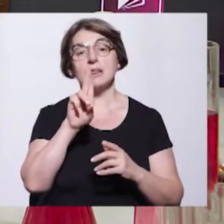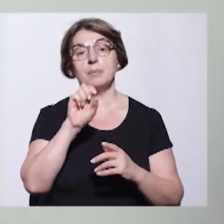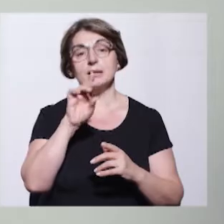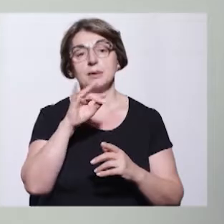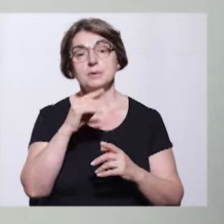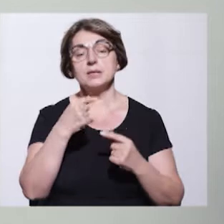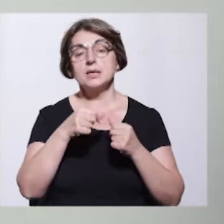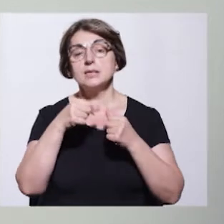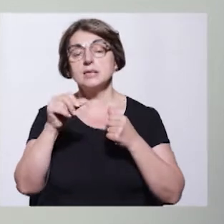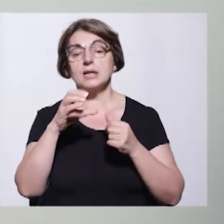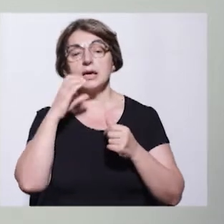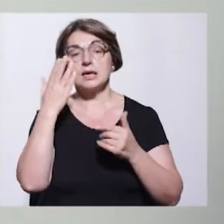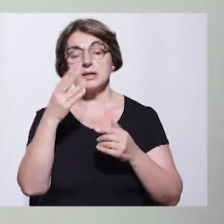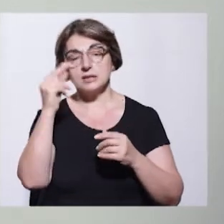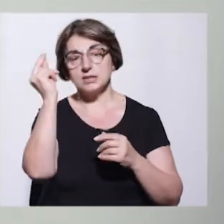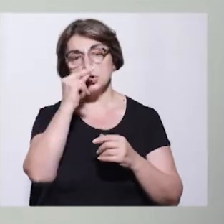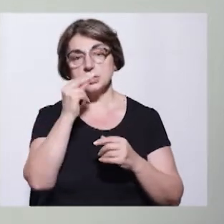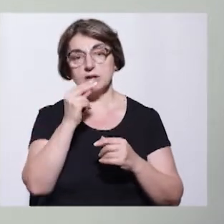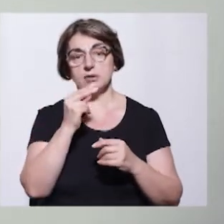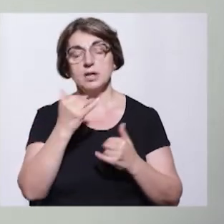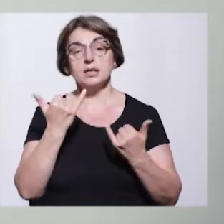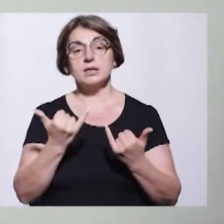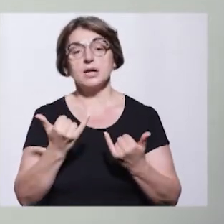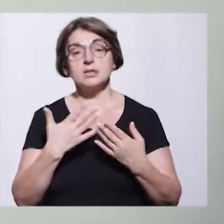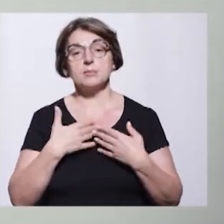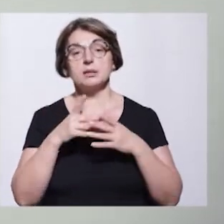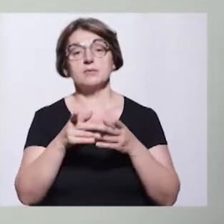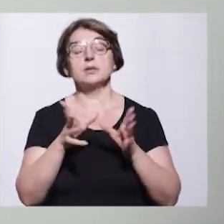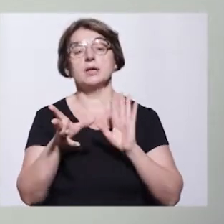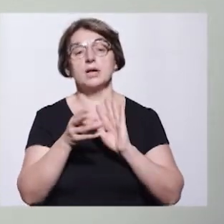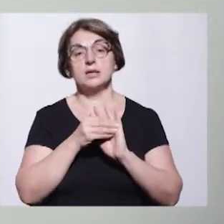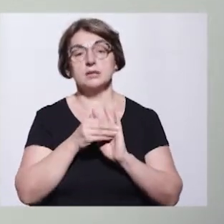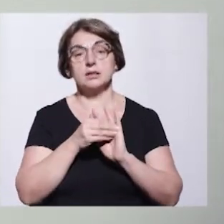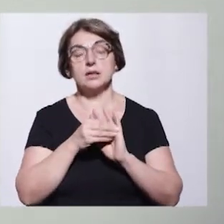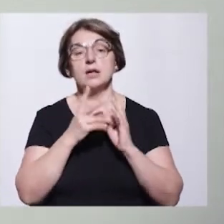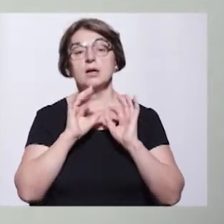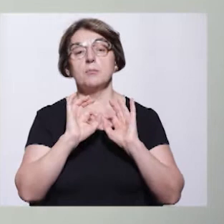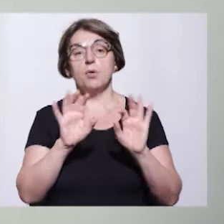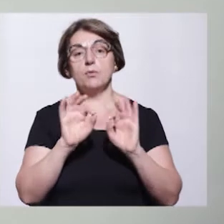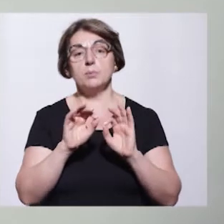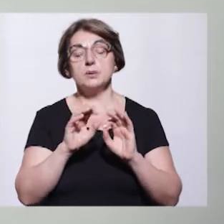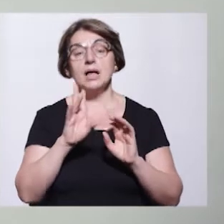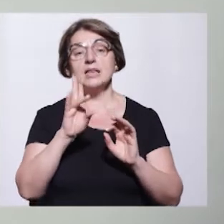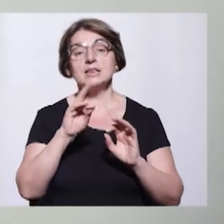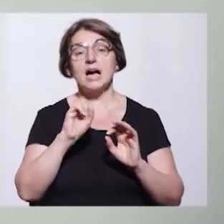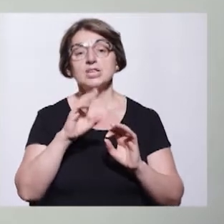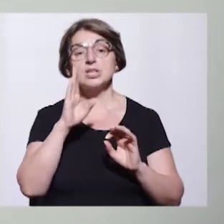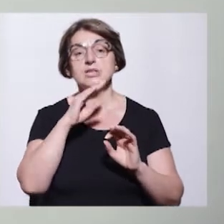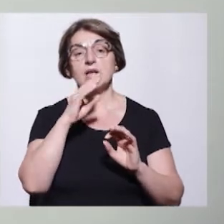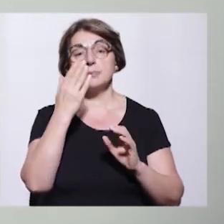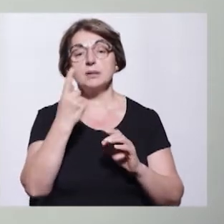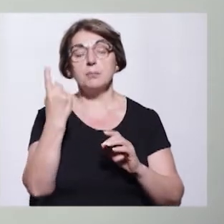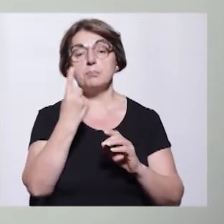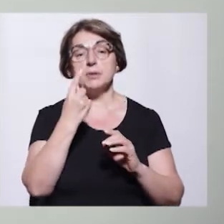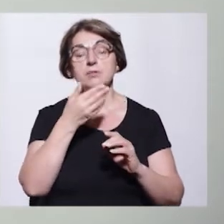ნახშირწყალბადების ცალკეული კლასების შესწავლას. დღეს მე თქვენთან ერთად განვიხილავ ნახშირწყალბადების